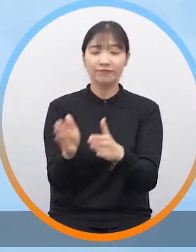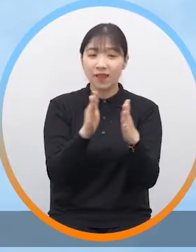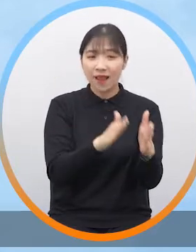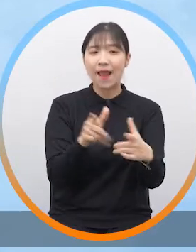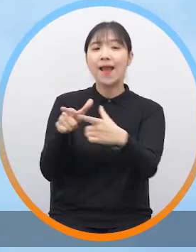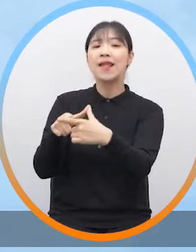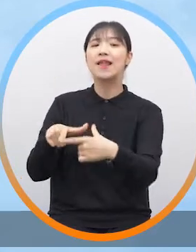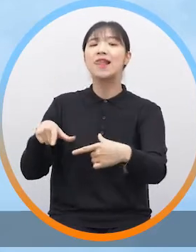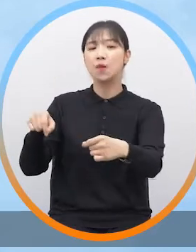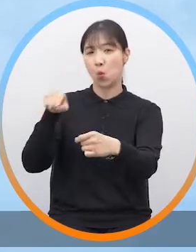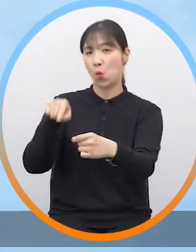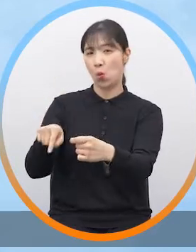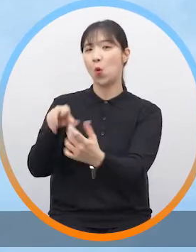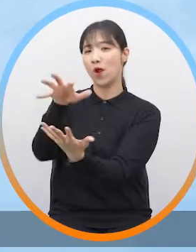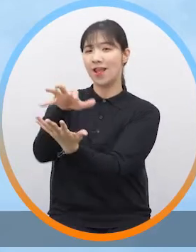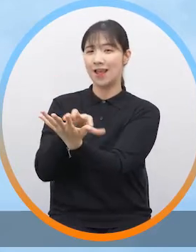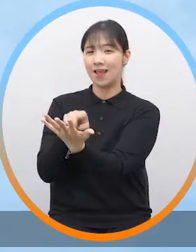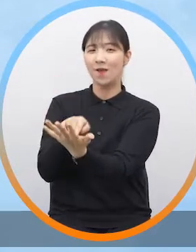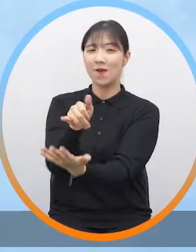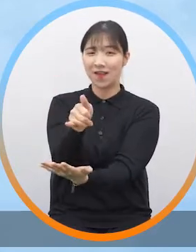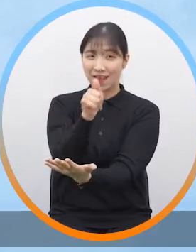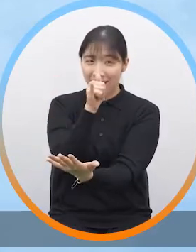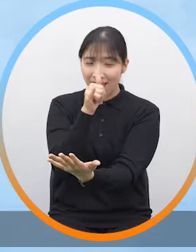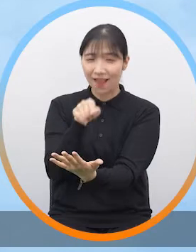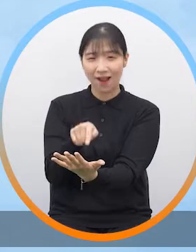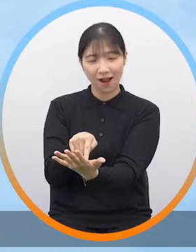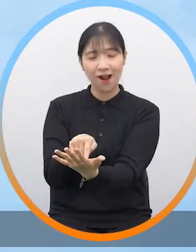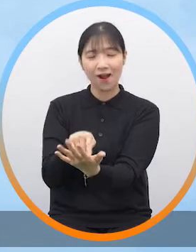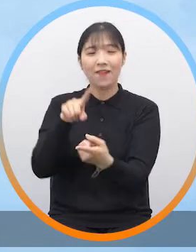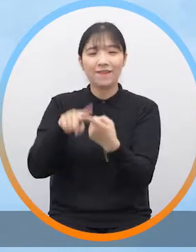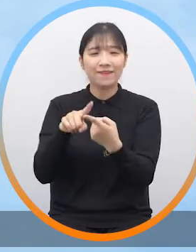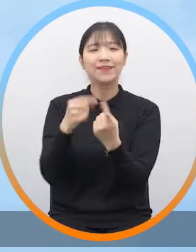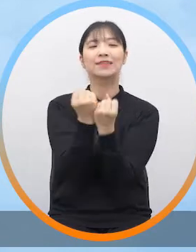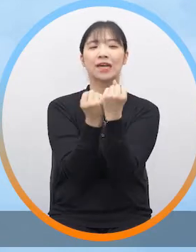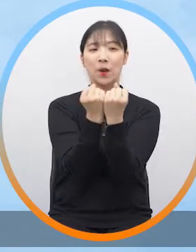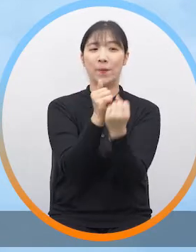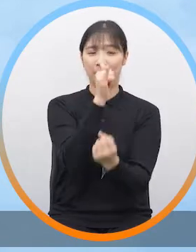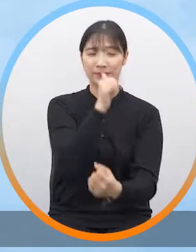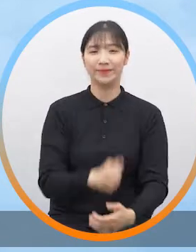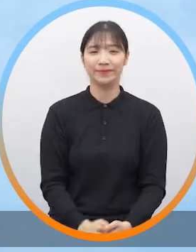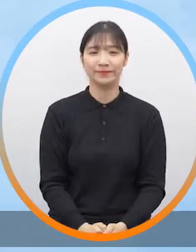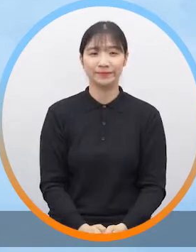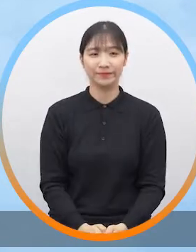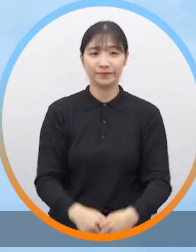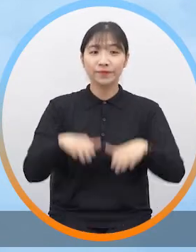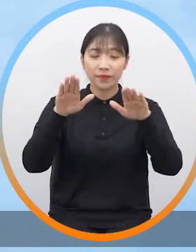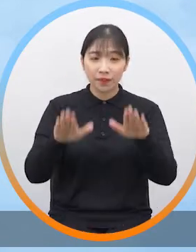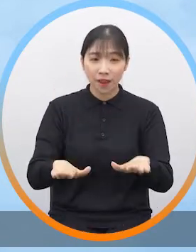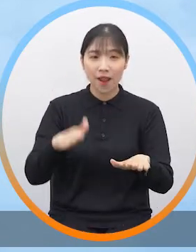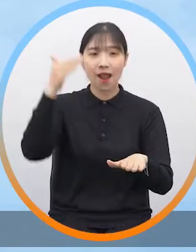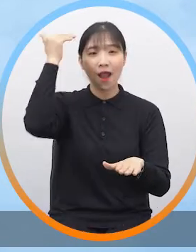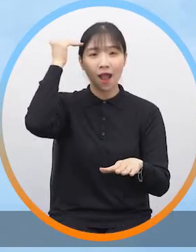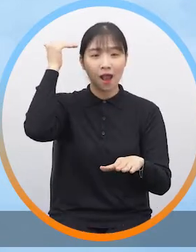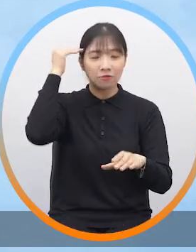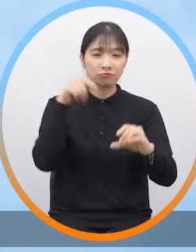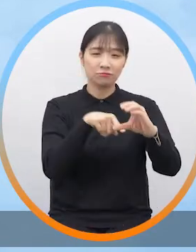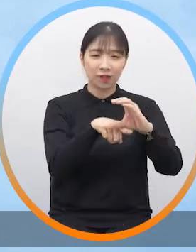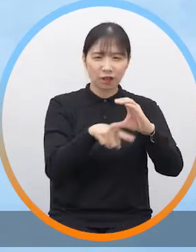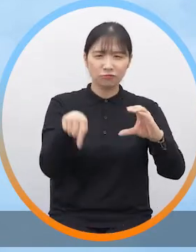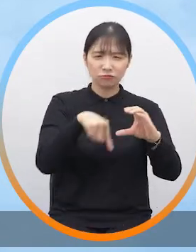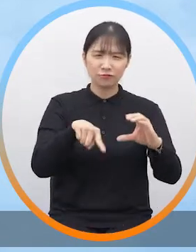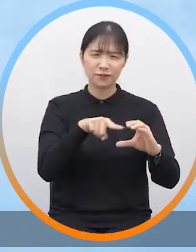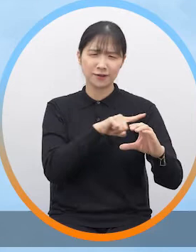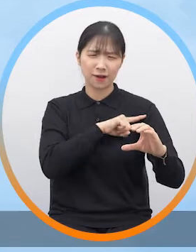왕인에 대한 기록이 남아 있어서 왕인을 간략히 정의를 하고 있는데요. 현재 우리나라 백과사전